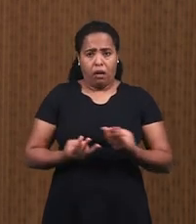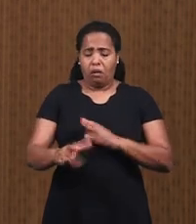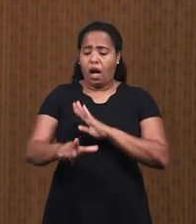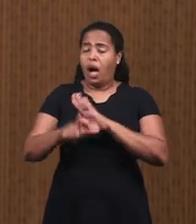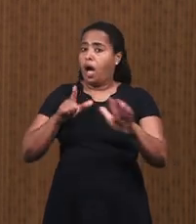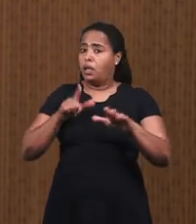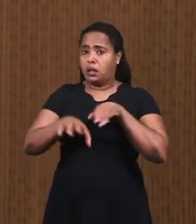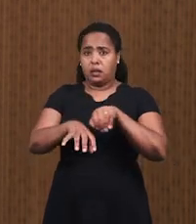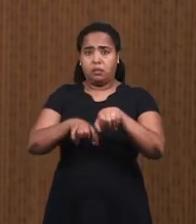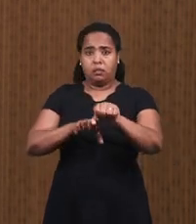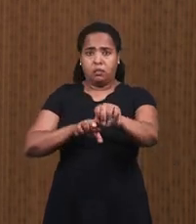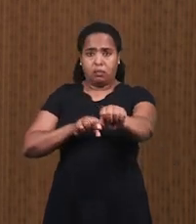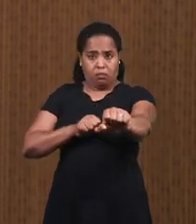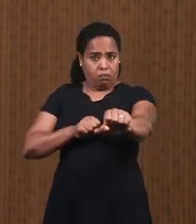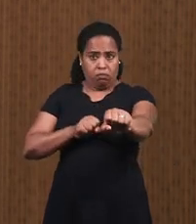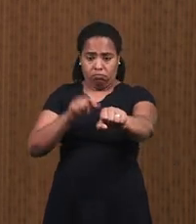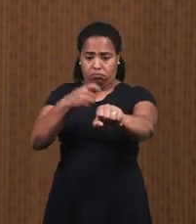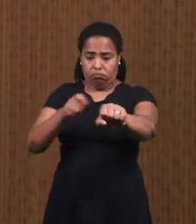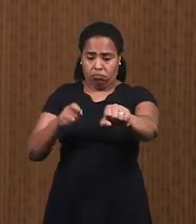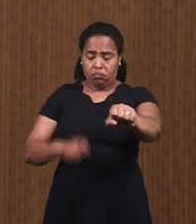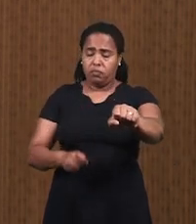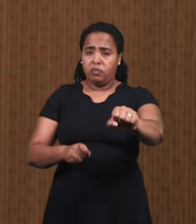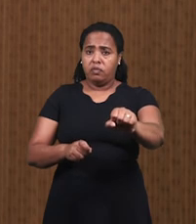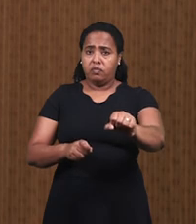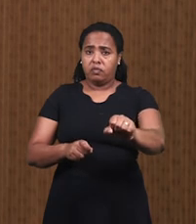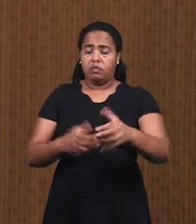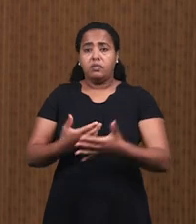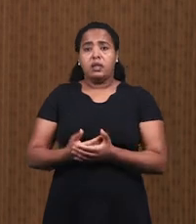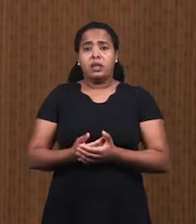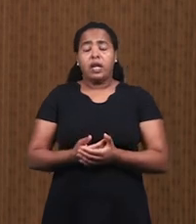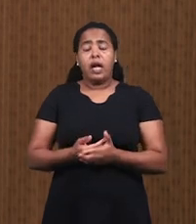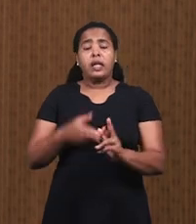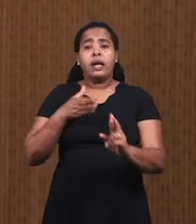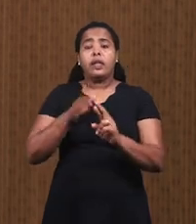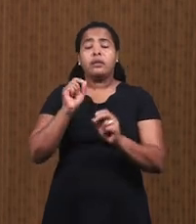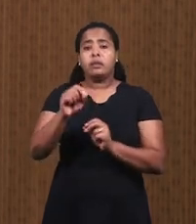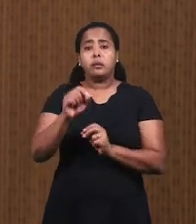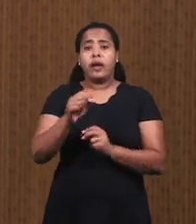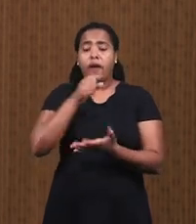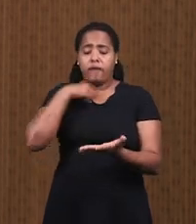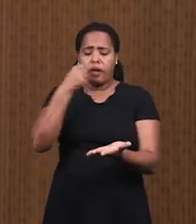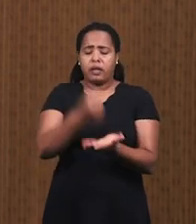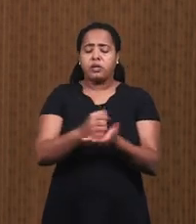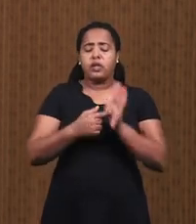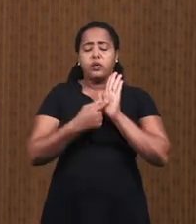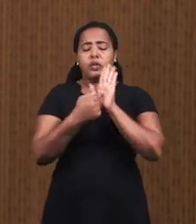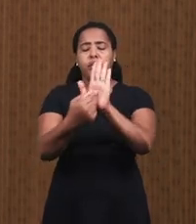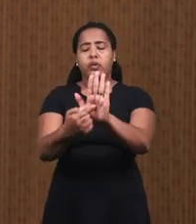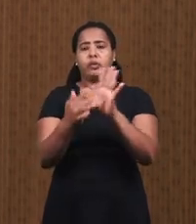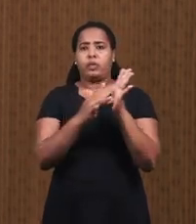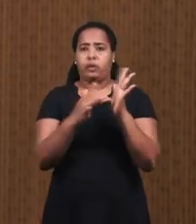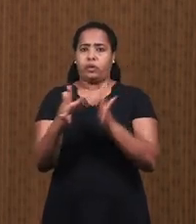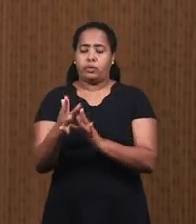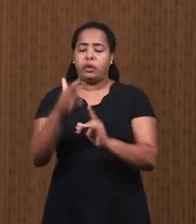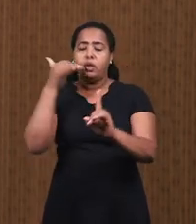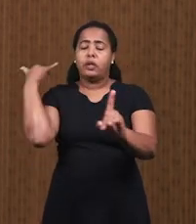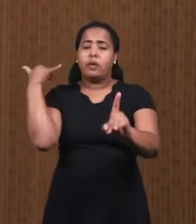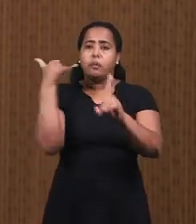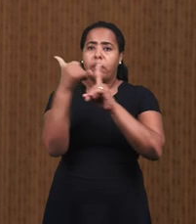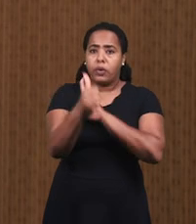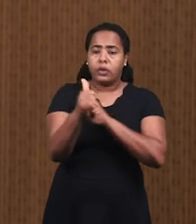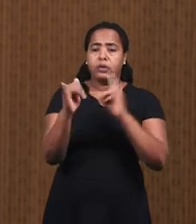Марка было написано. Он говорил до этого. О чем он говорил? Он говорил о Ветхом Завете, который говорил об